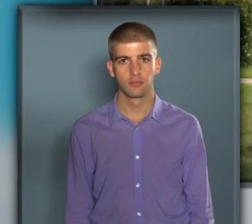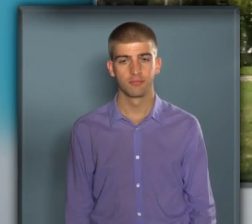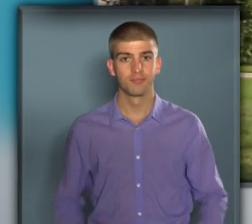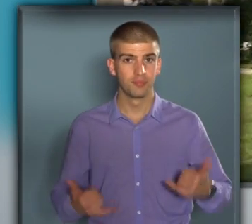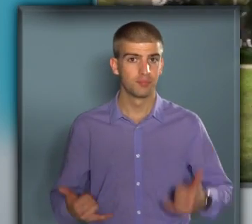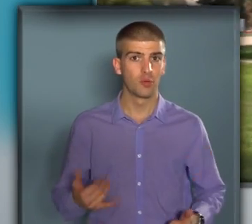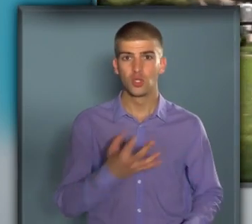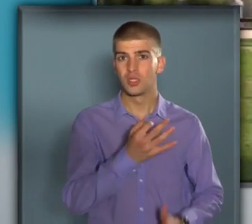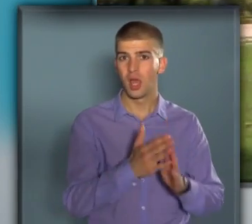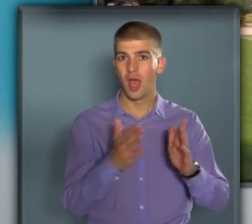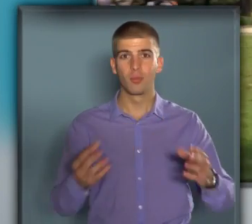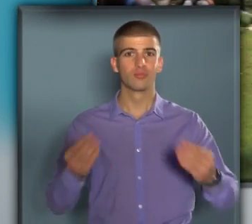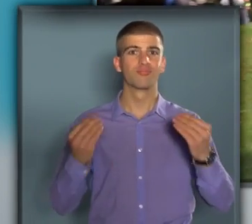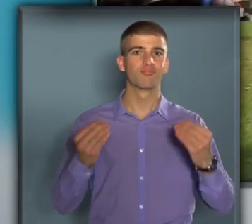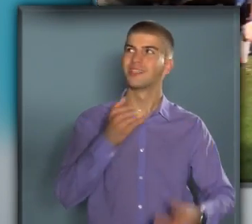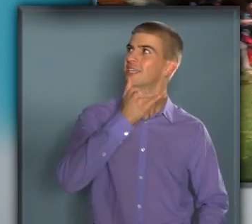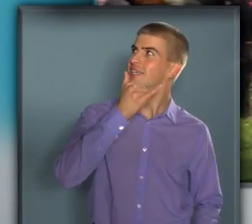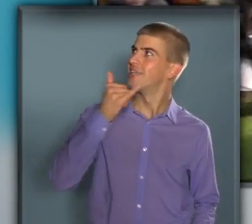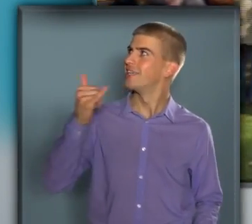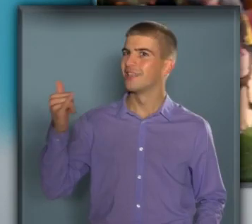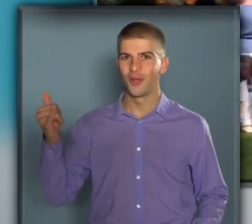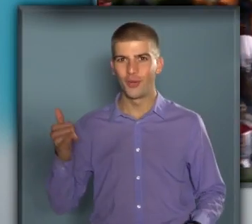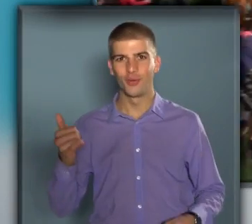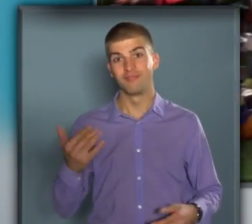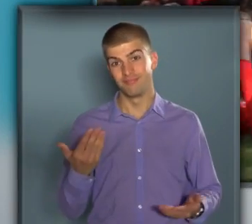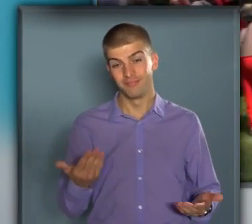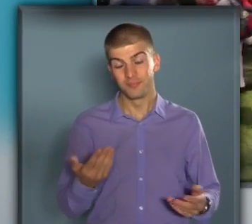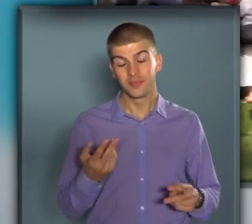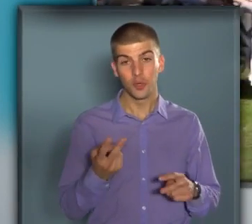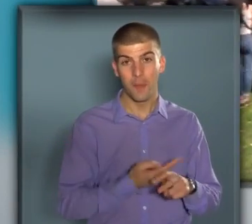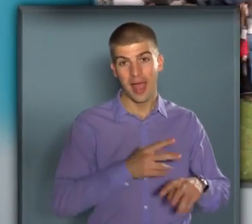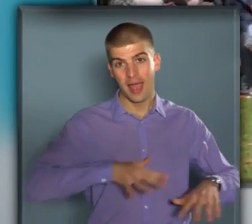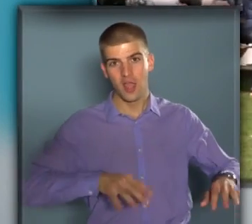Gyönyörű napon kerül sor erre a kőbányai rendezvényre.